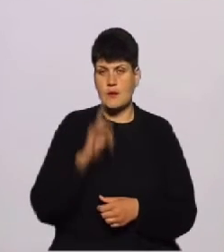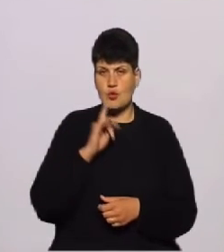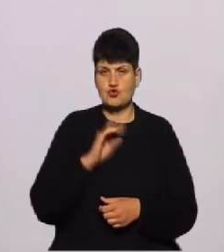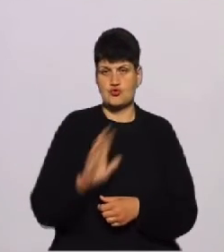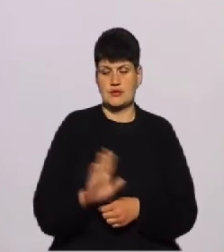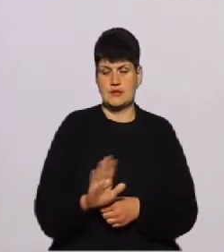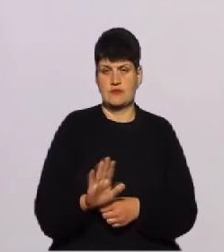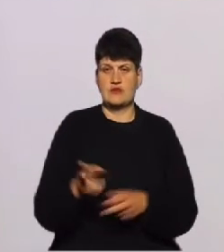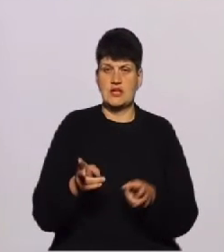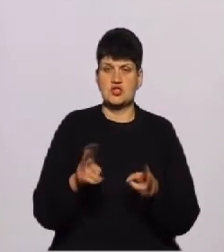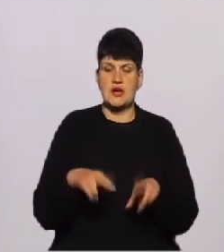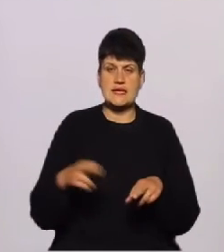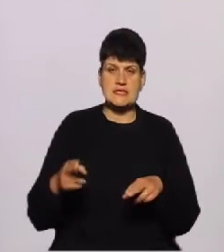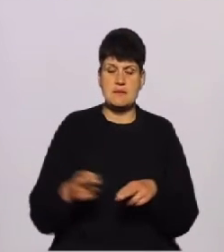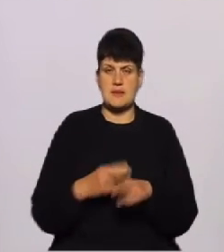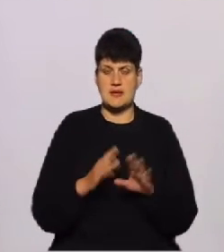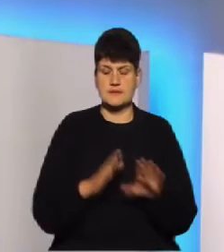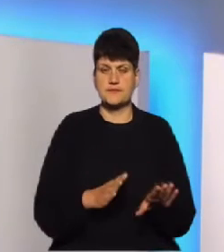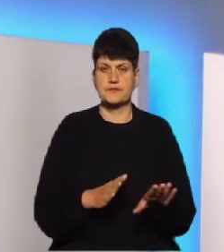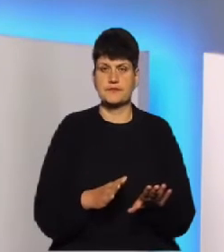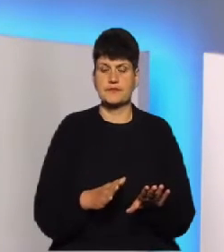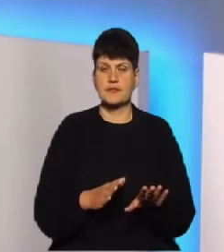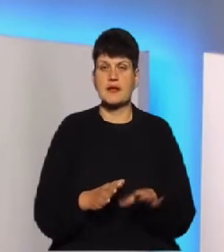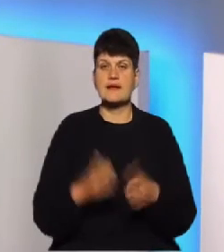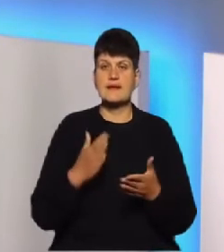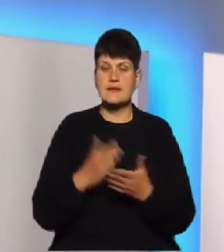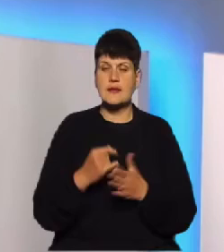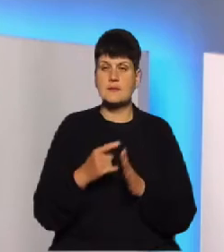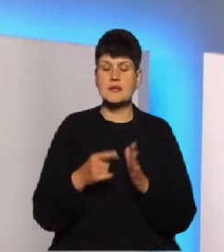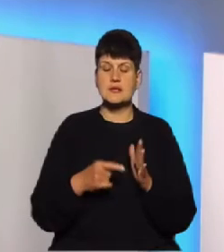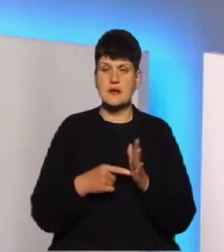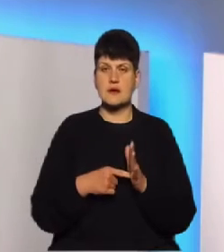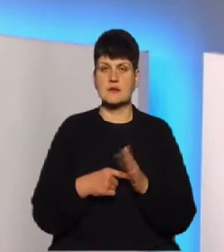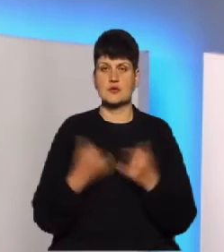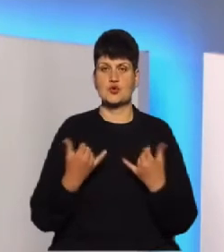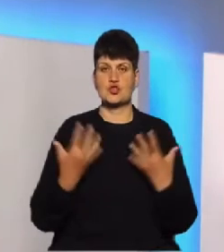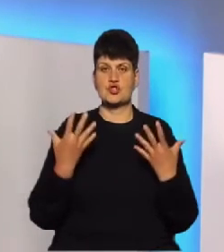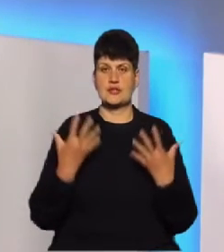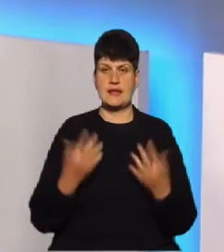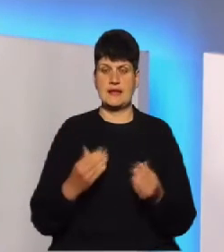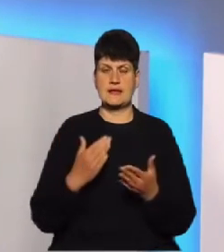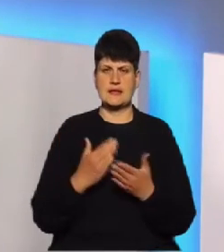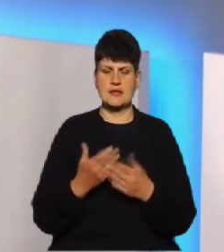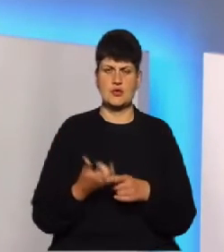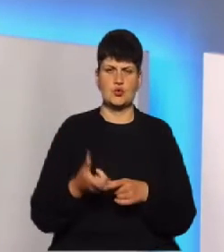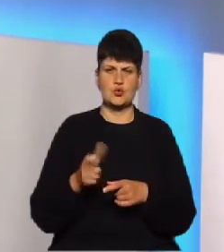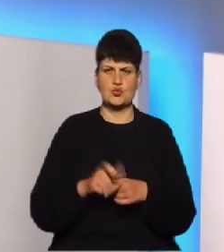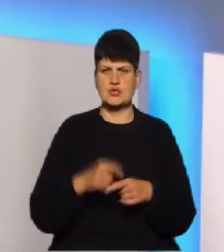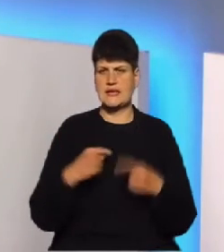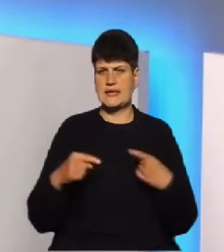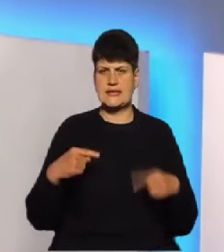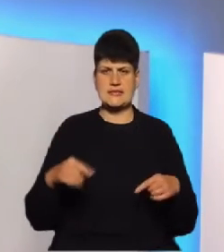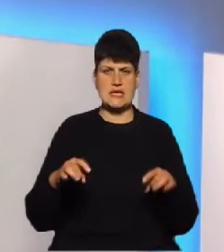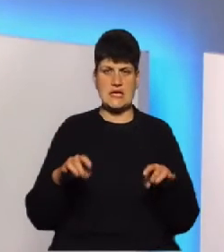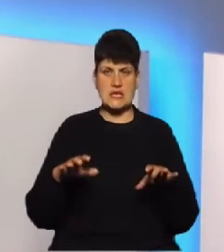залишаються без відповідальності? Поки що ні. Окрім цього вироку, про який ви знаєте? Йде питання про, тобто, на сьогоднішній день є дуже, ще раз говорю, є дуже різні рішення, але